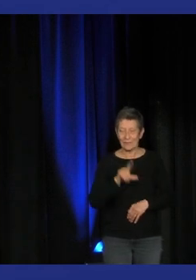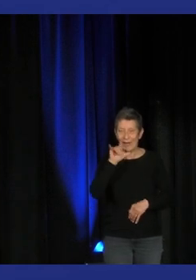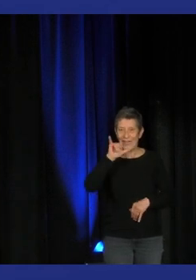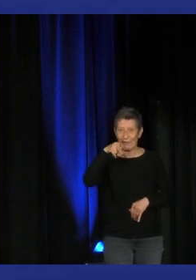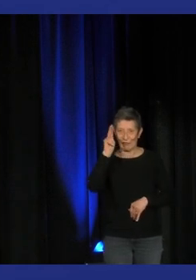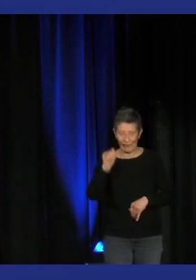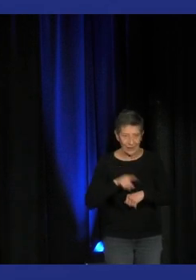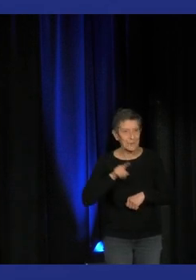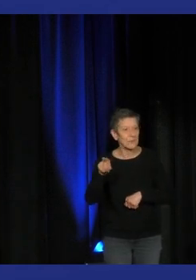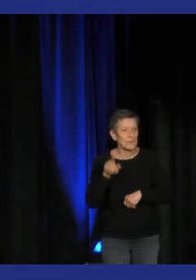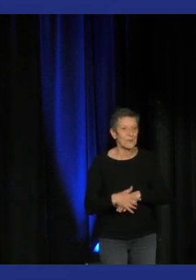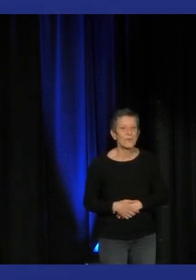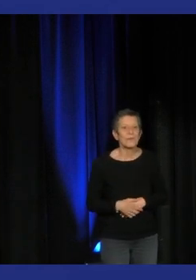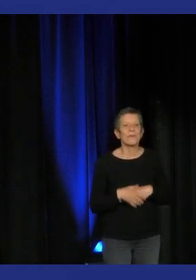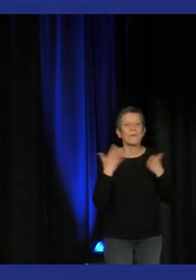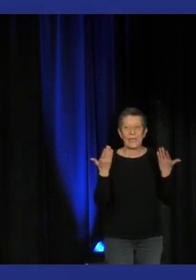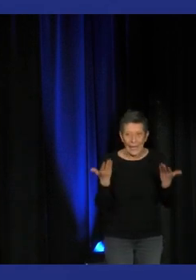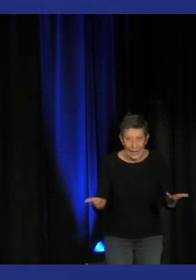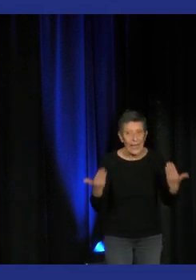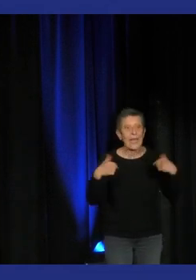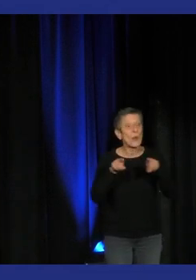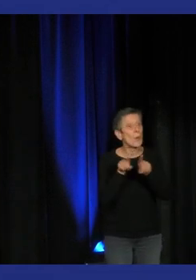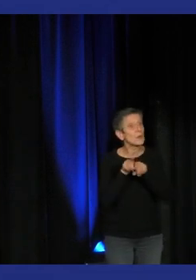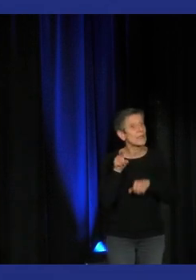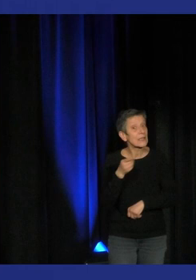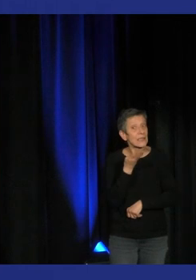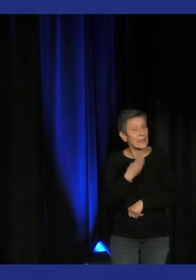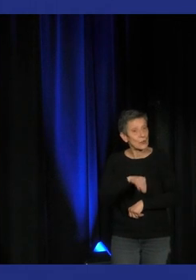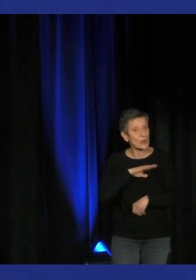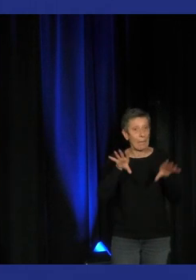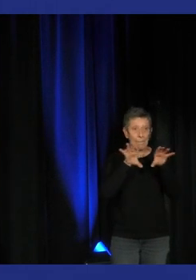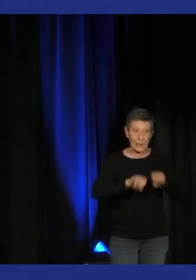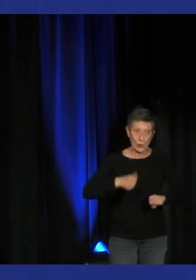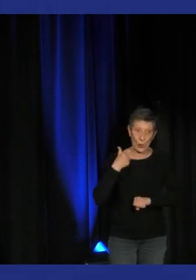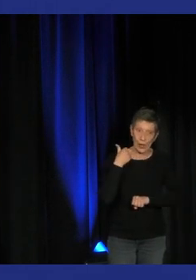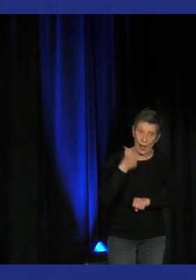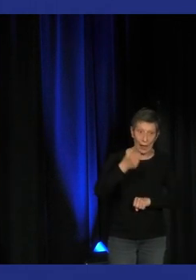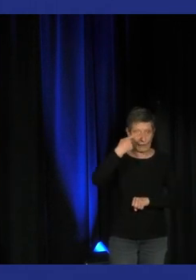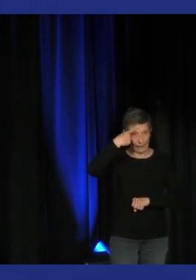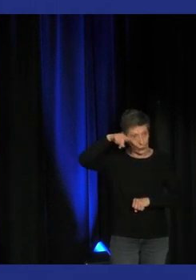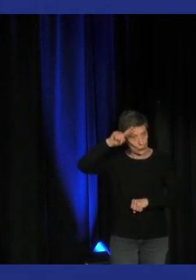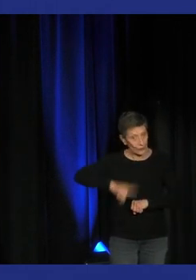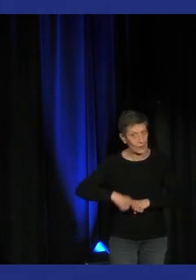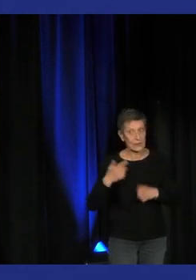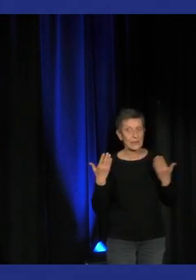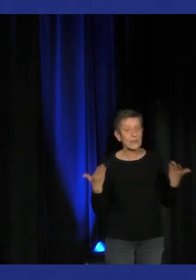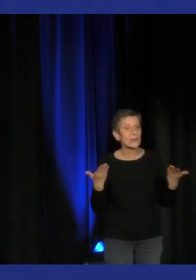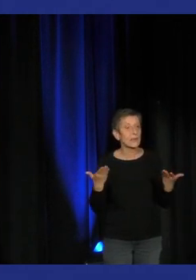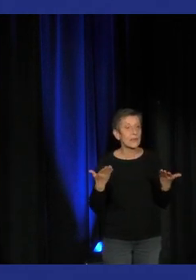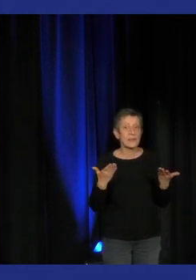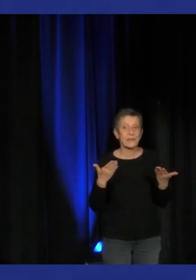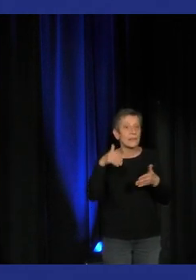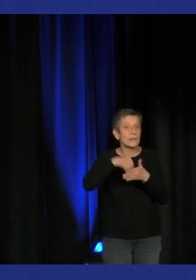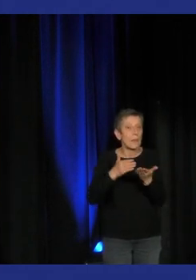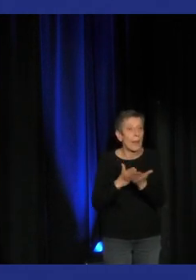du politique Hannah Arendt. Et vous êtes également responsable du Master 1 de philosophie, notamment dans le